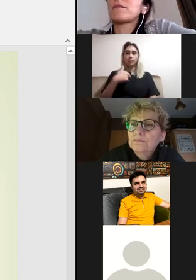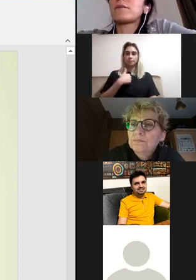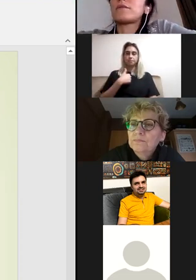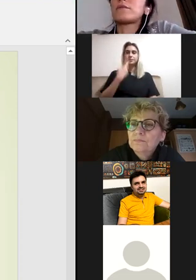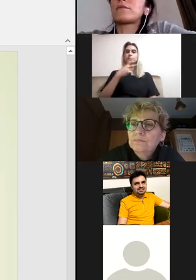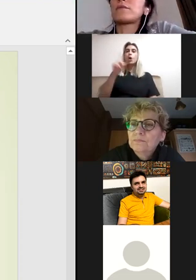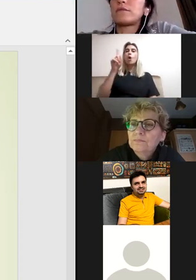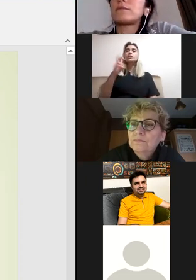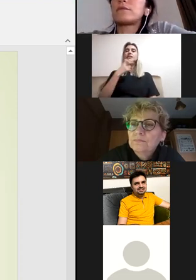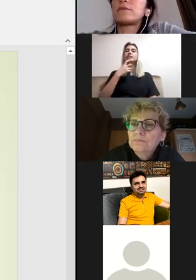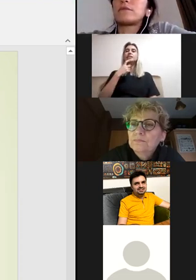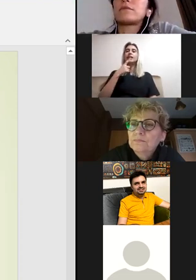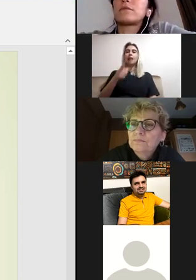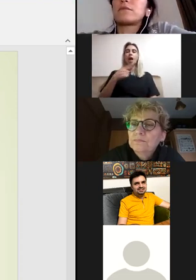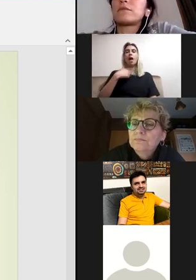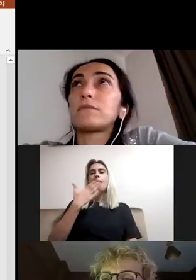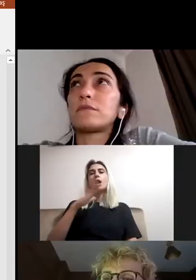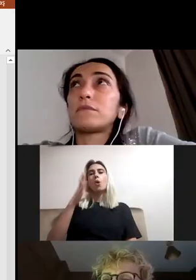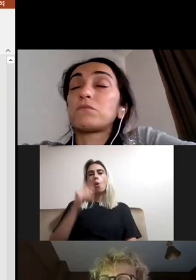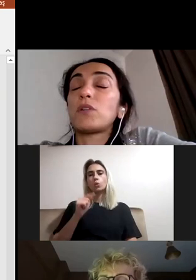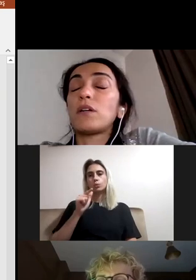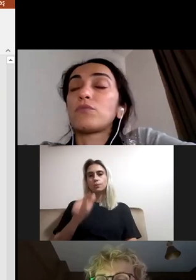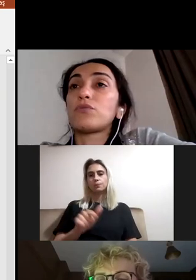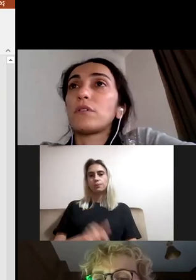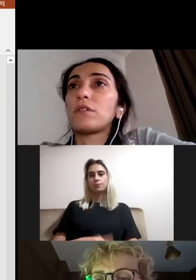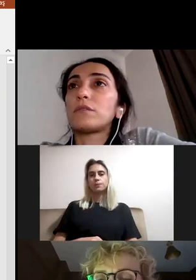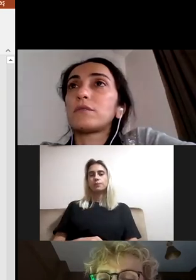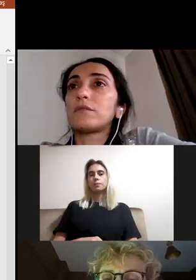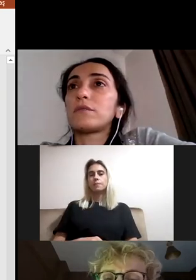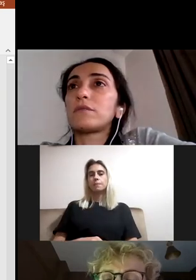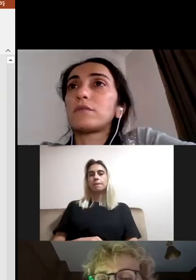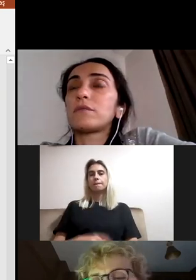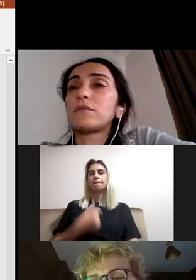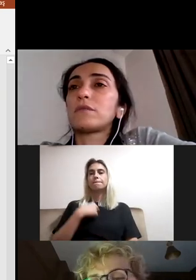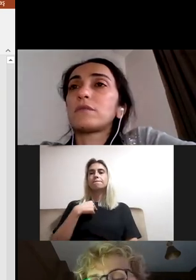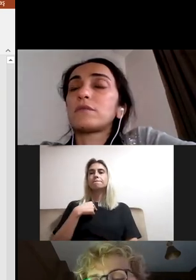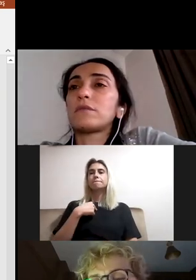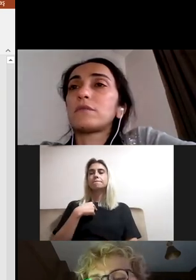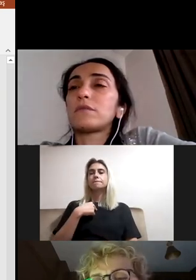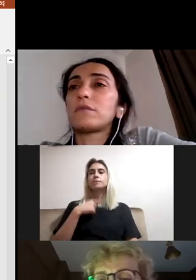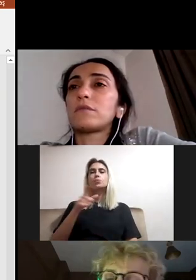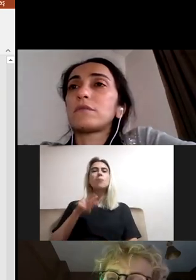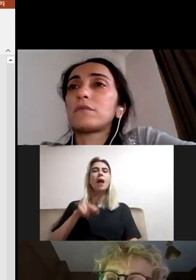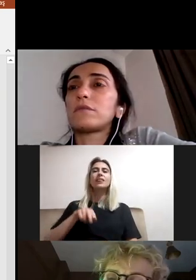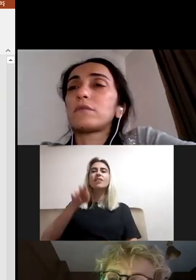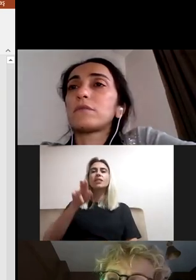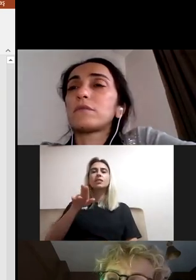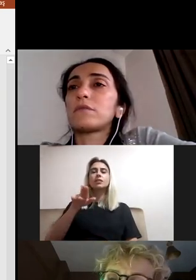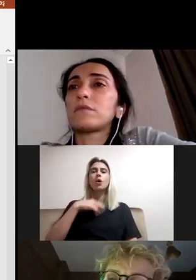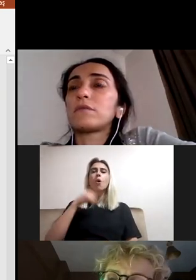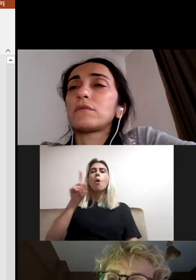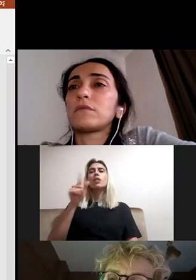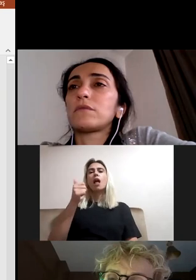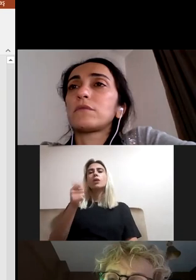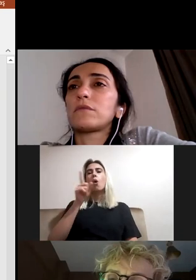2018 yılında da emekli oldum. Ben o merdivenleri mütemadiyen 16 yıl, 17